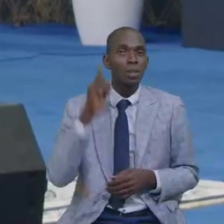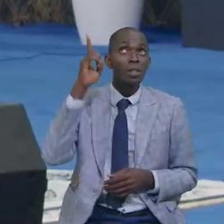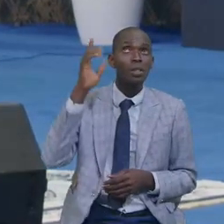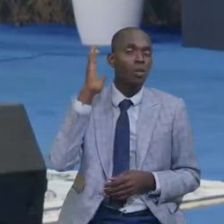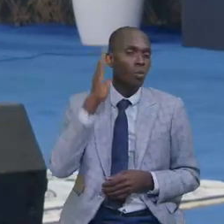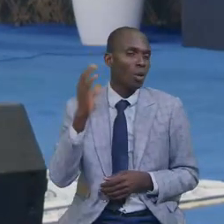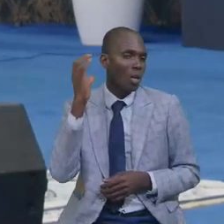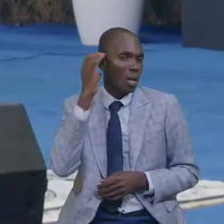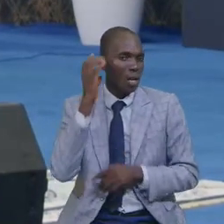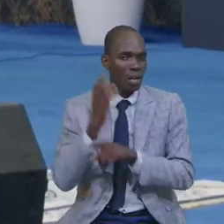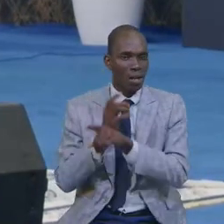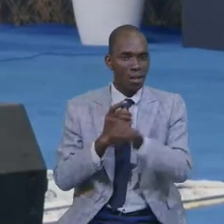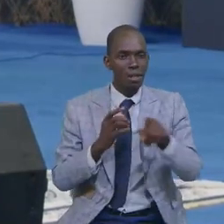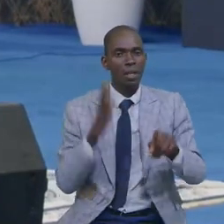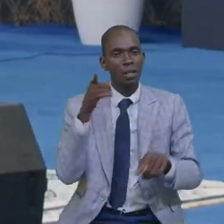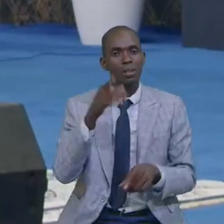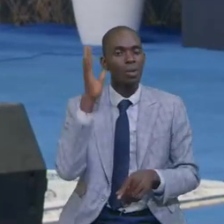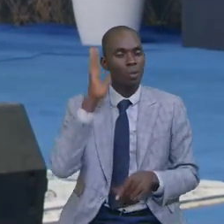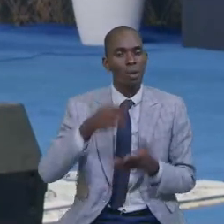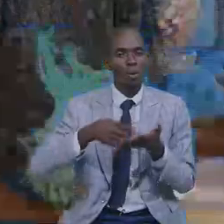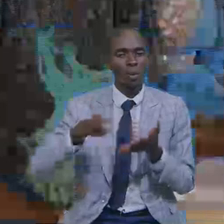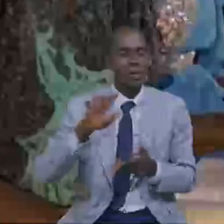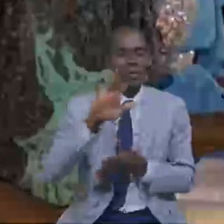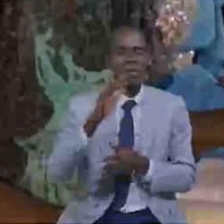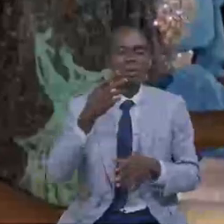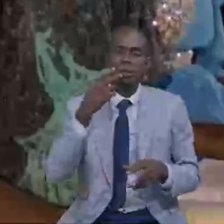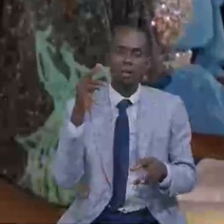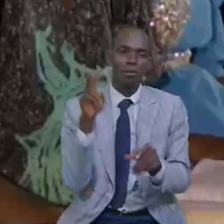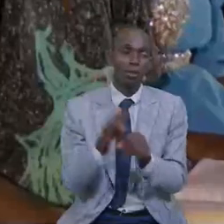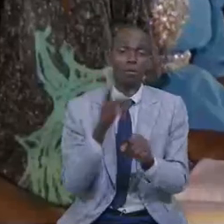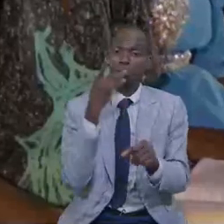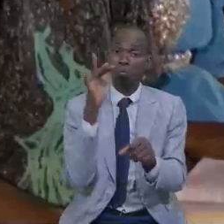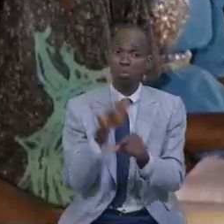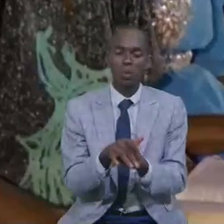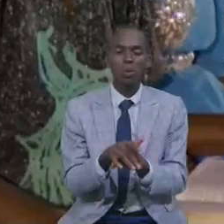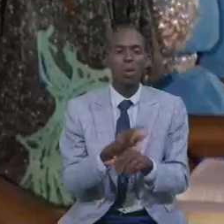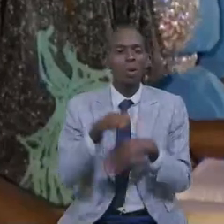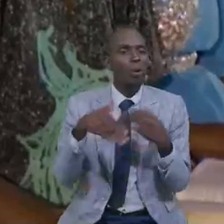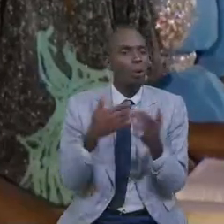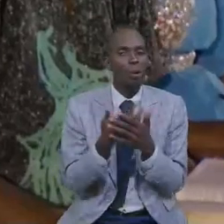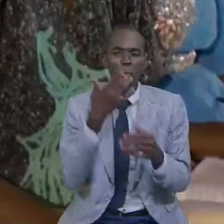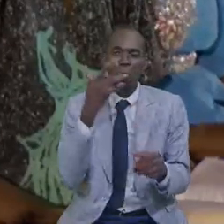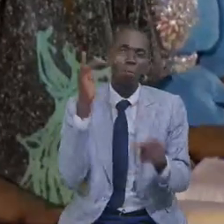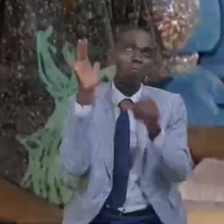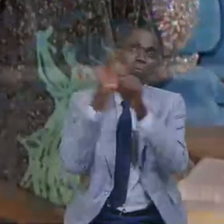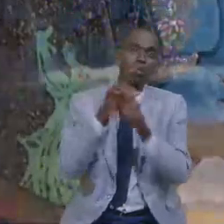il exaucera et tu accompliras tes vœux alors toutes les promesses que tu as faites